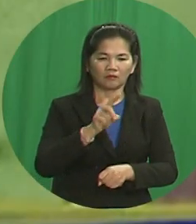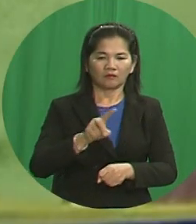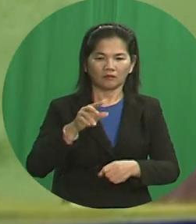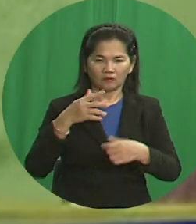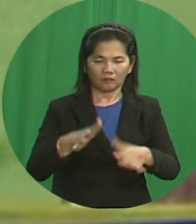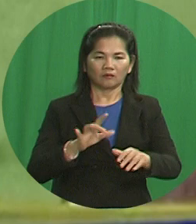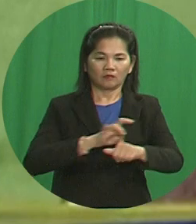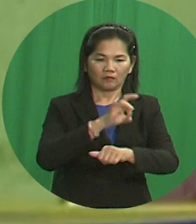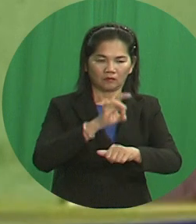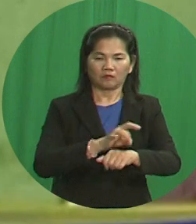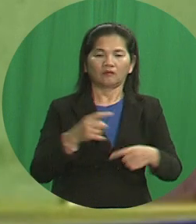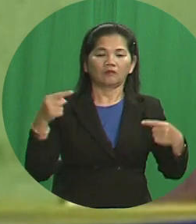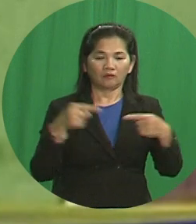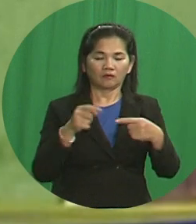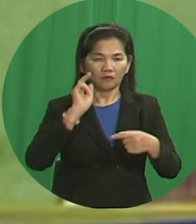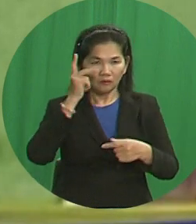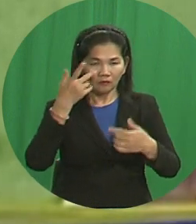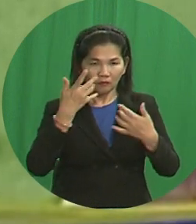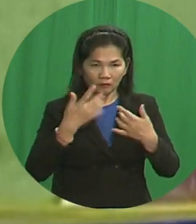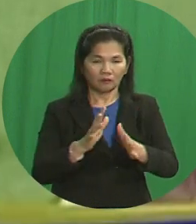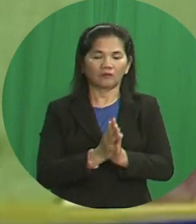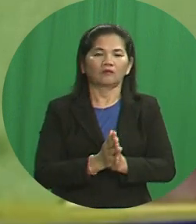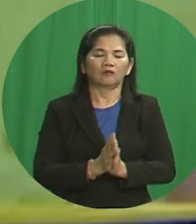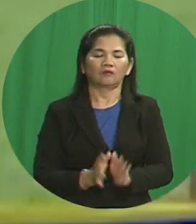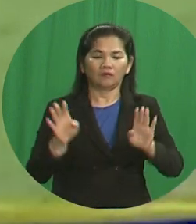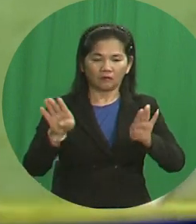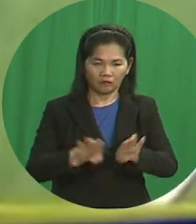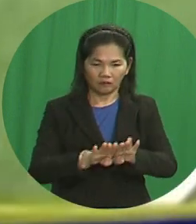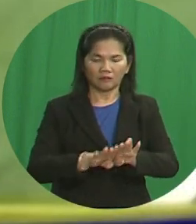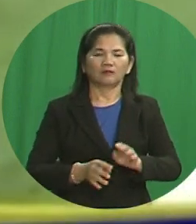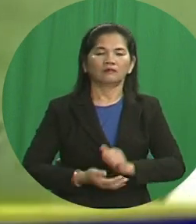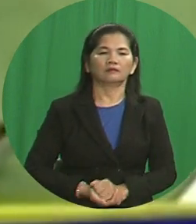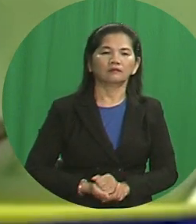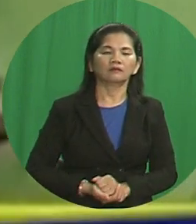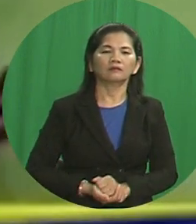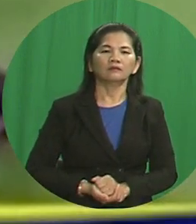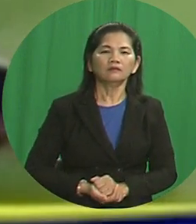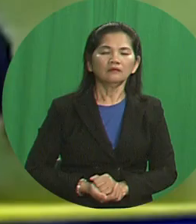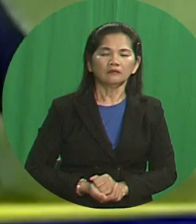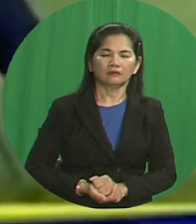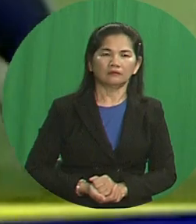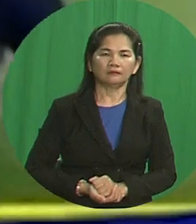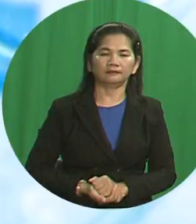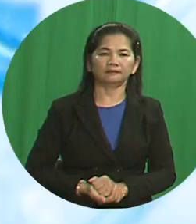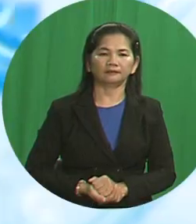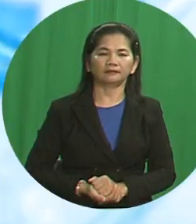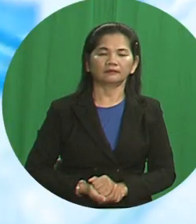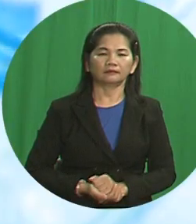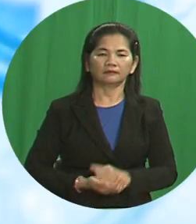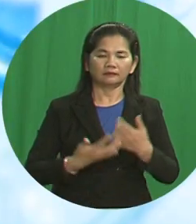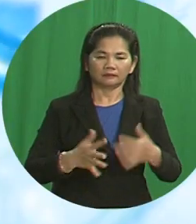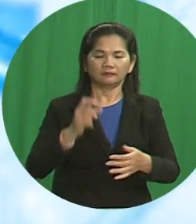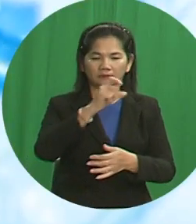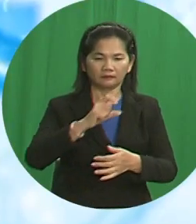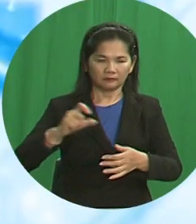ចំពេលដែលមានចំនួននយោបាយដែលនាំទៅរកការបិទច្រកព្រំដែនជាញឹកញាប់នៅក្នុងស